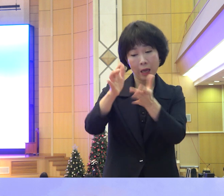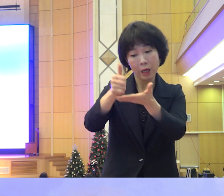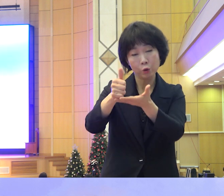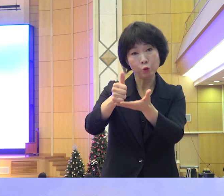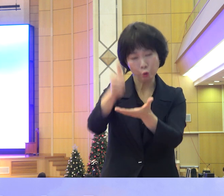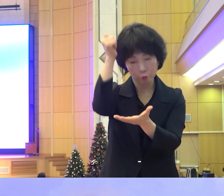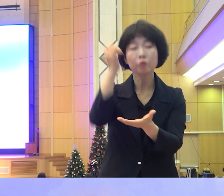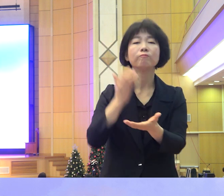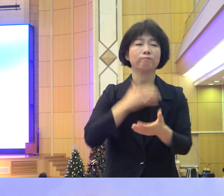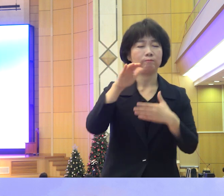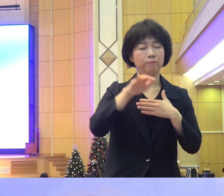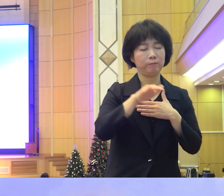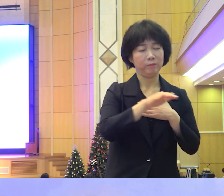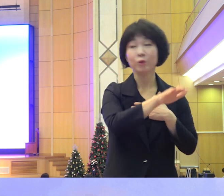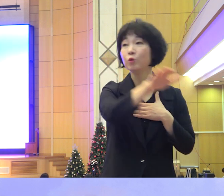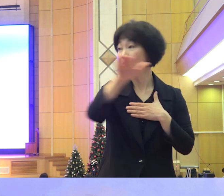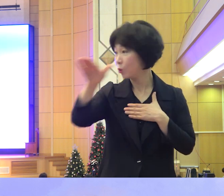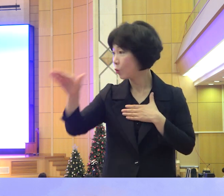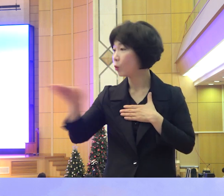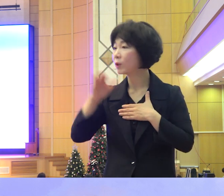예수 우리